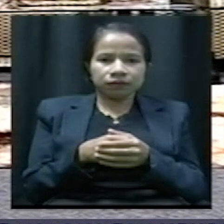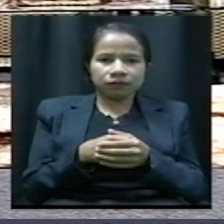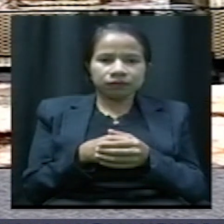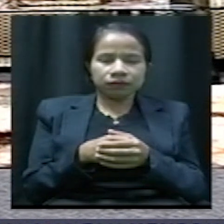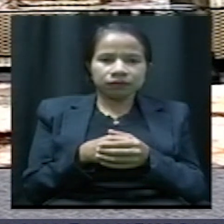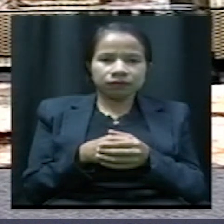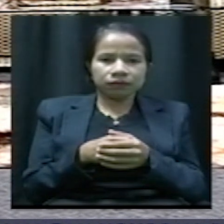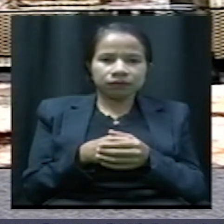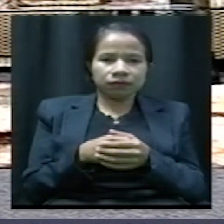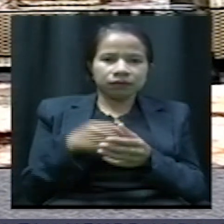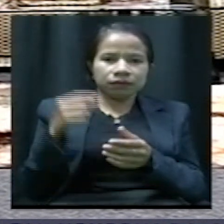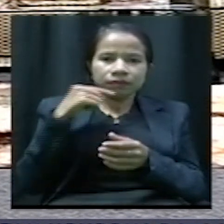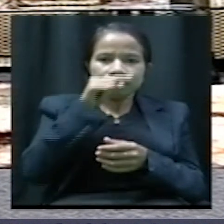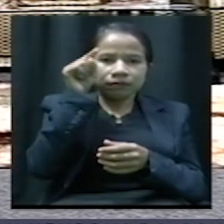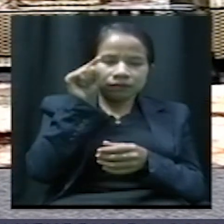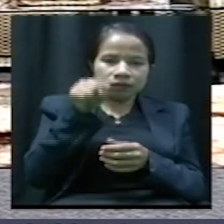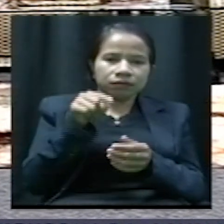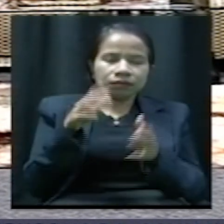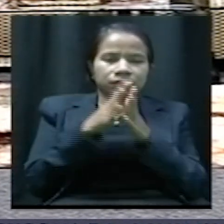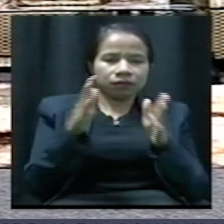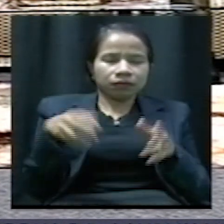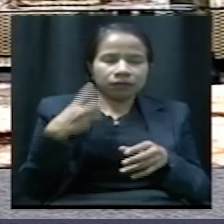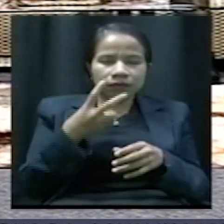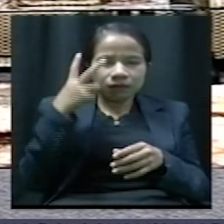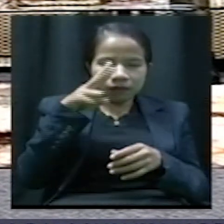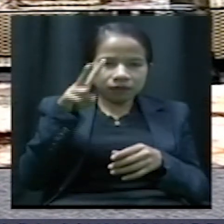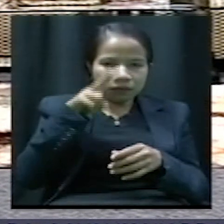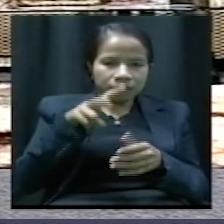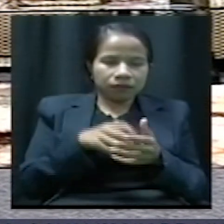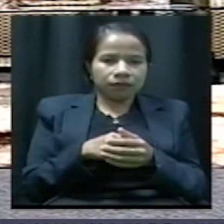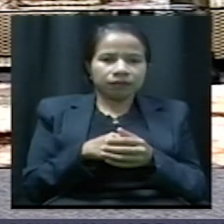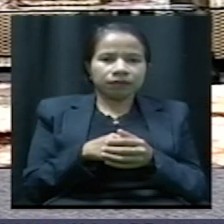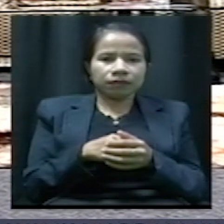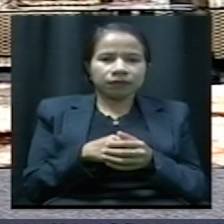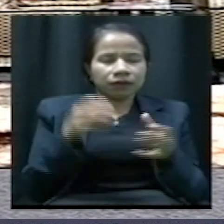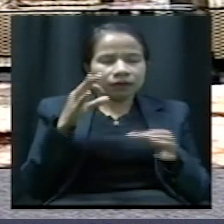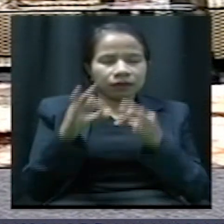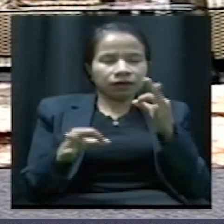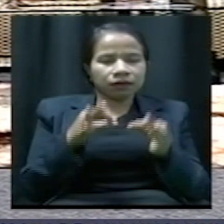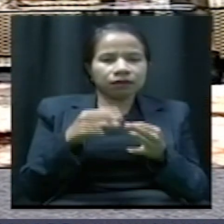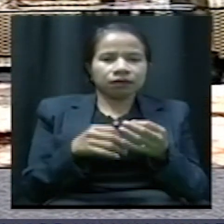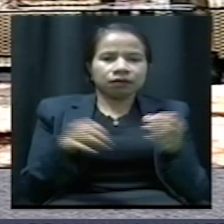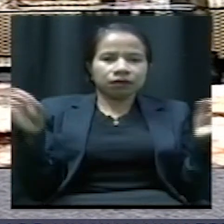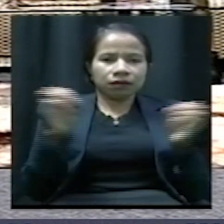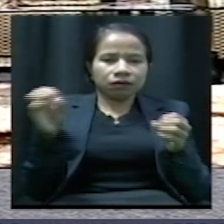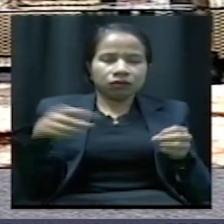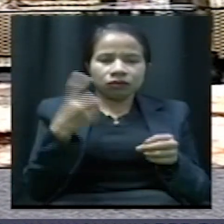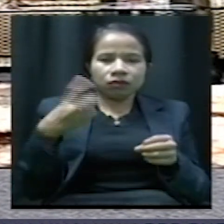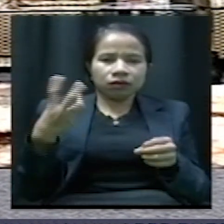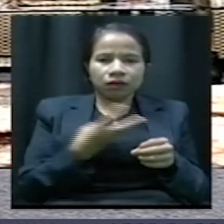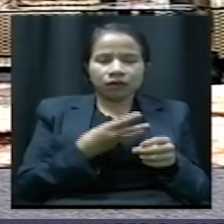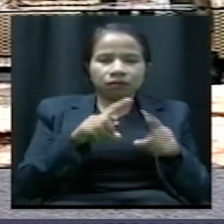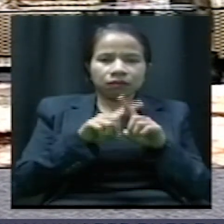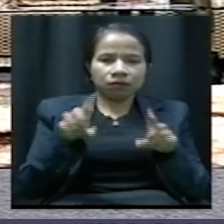kansang pergunta sebuah tidak. Depois ba ami ne pesquisa ami hanen katak sekari ne Laos amide